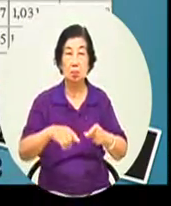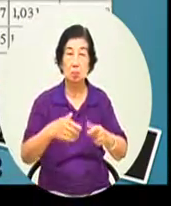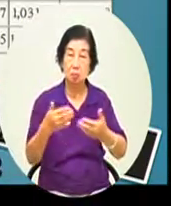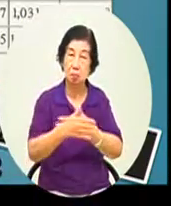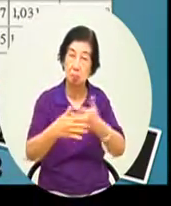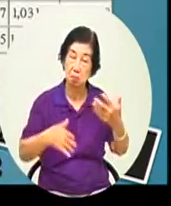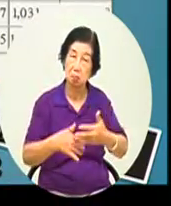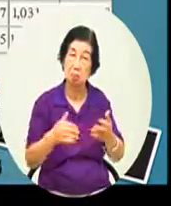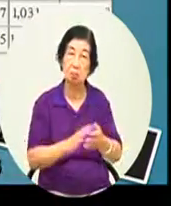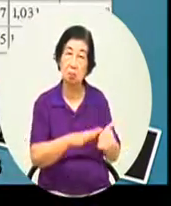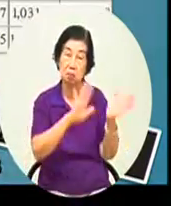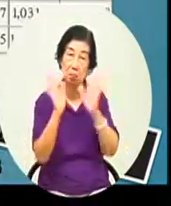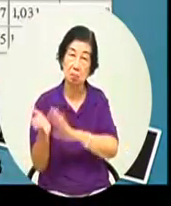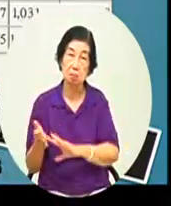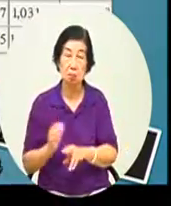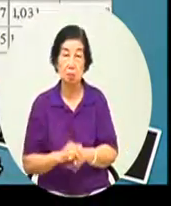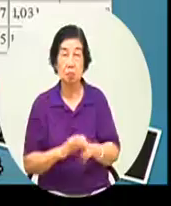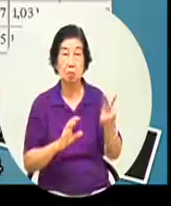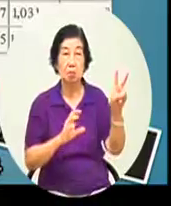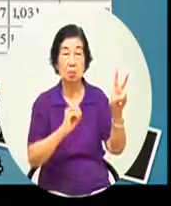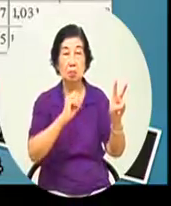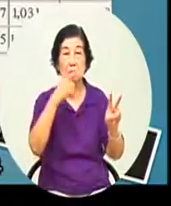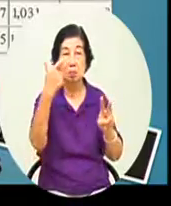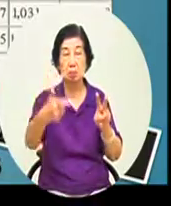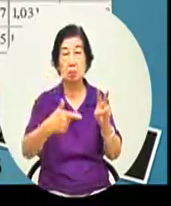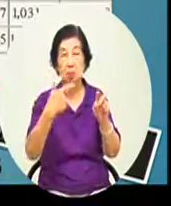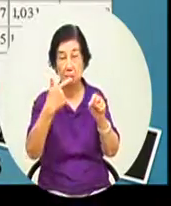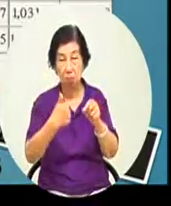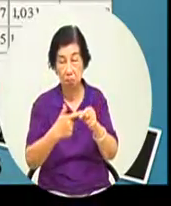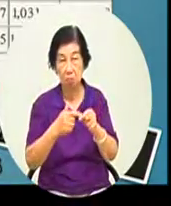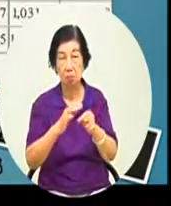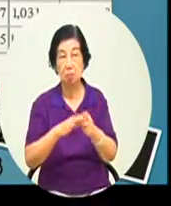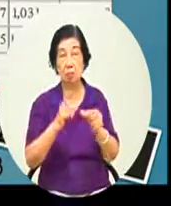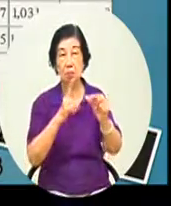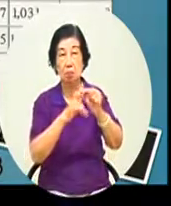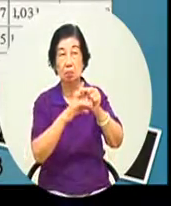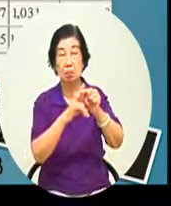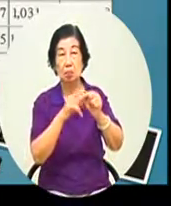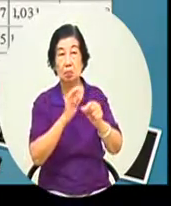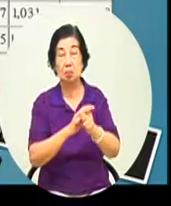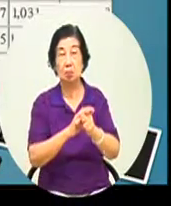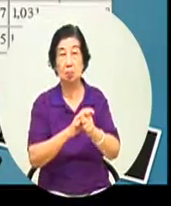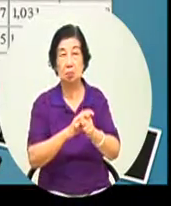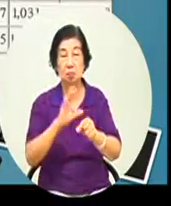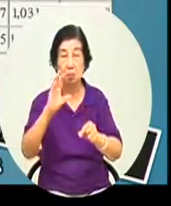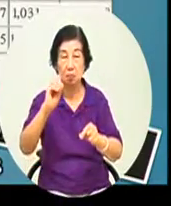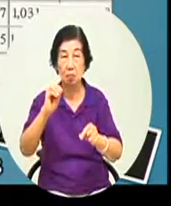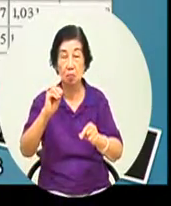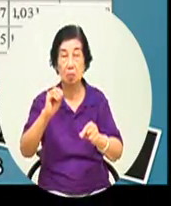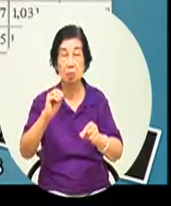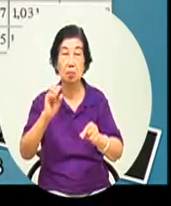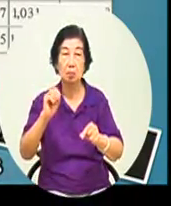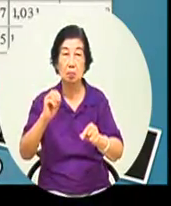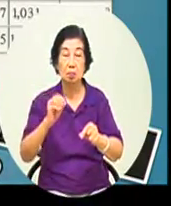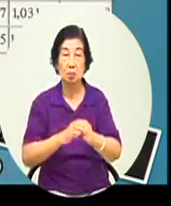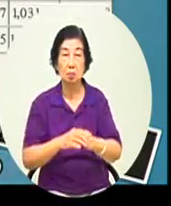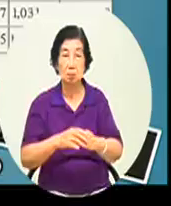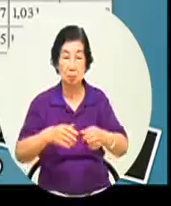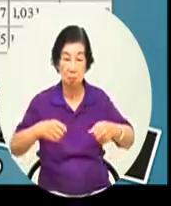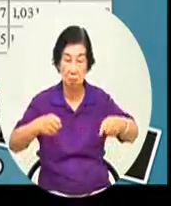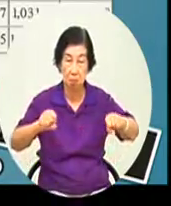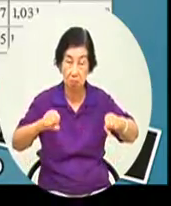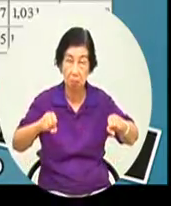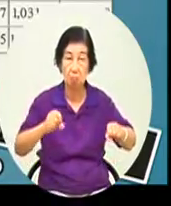一下2006年的时候，迄当中那台中吼在每万辆的机动车的这个肇事率啊吼，差不多